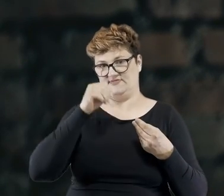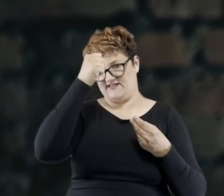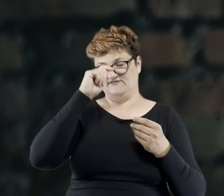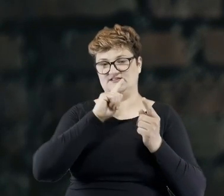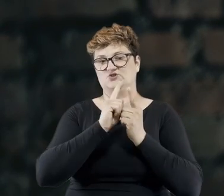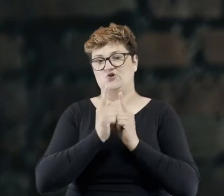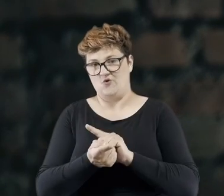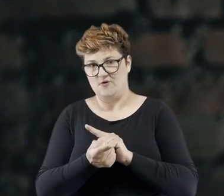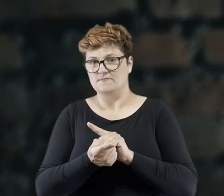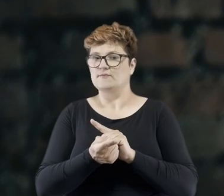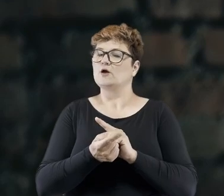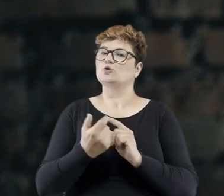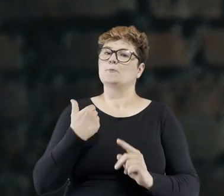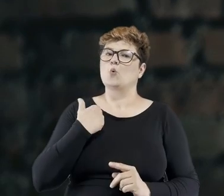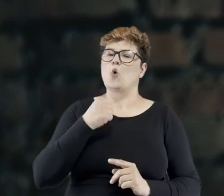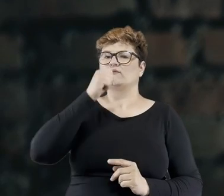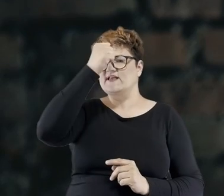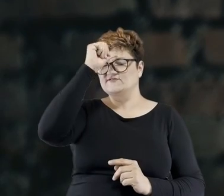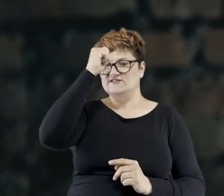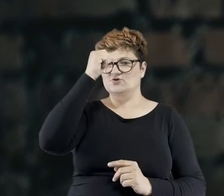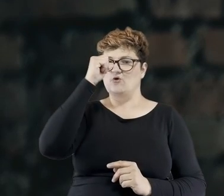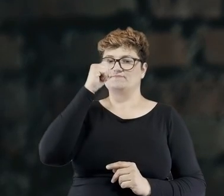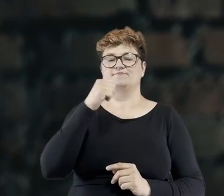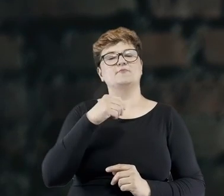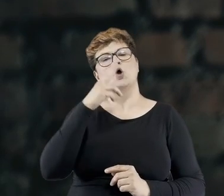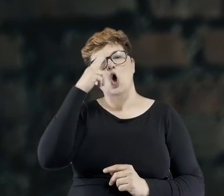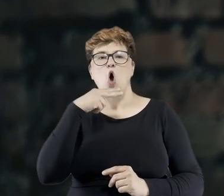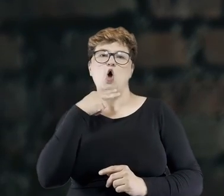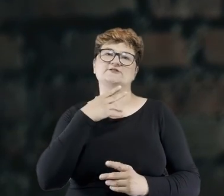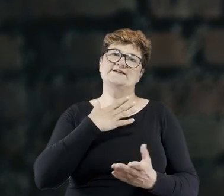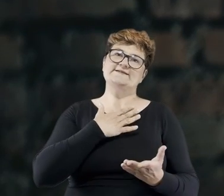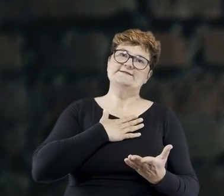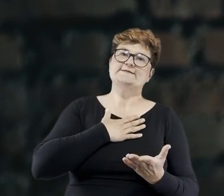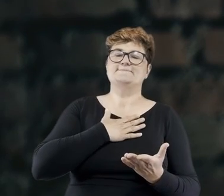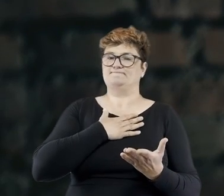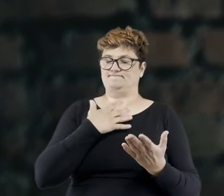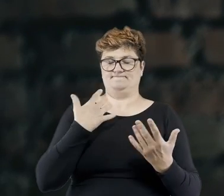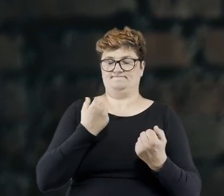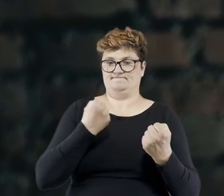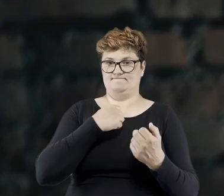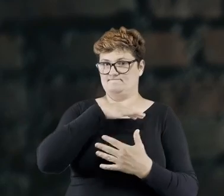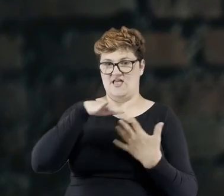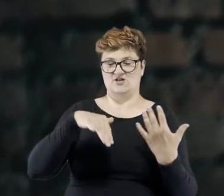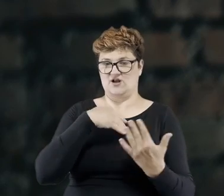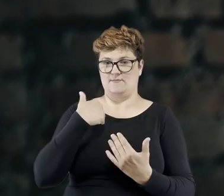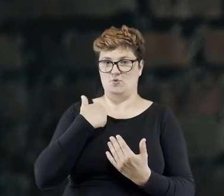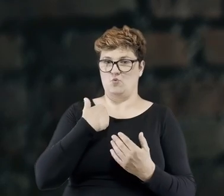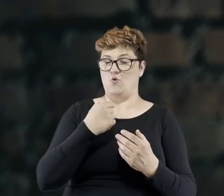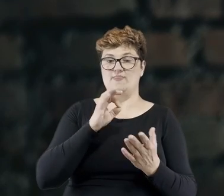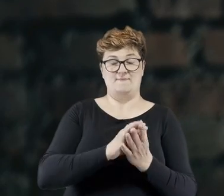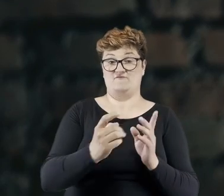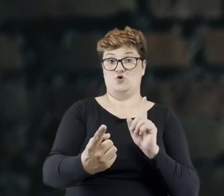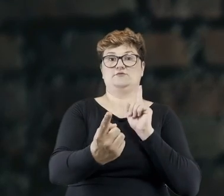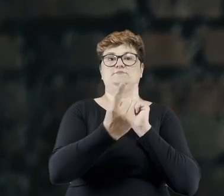Więc no to było takie nazwisko, które ona do ojca miała bardzo mieszany stosunek. To znaczy on ją na pewno, spotkanie